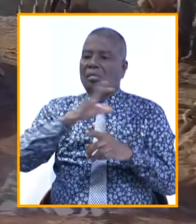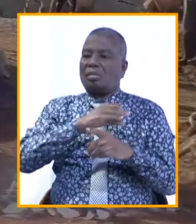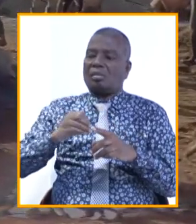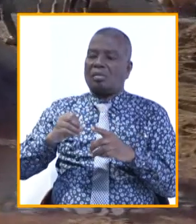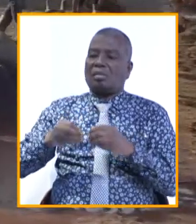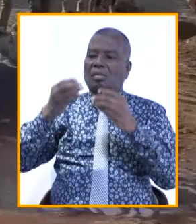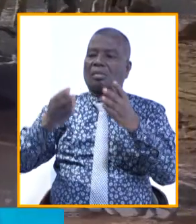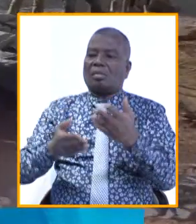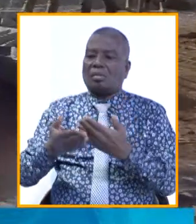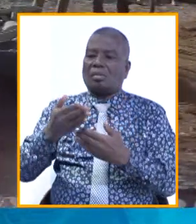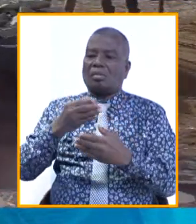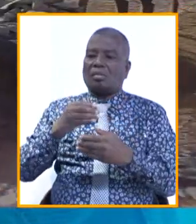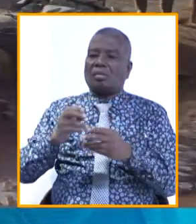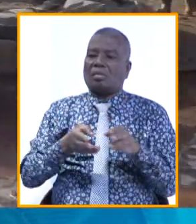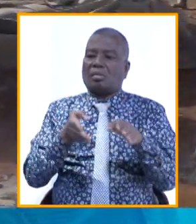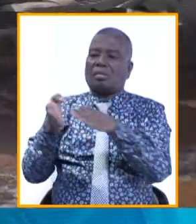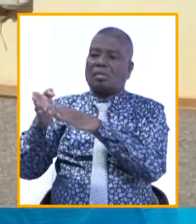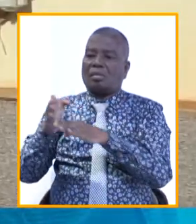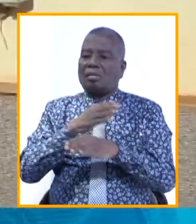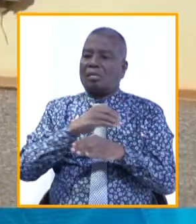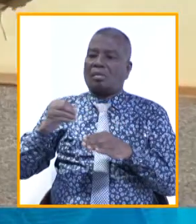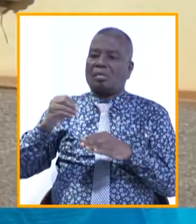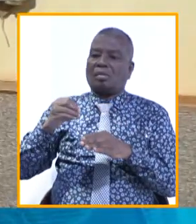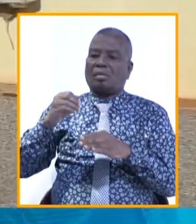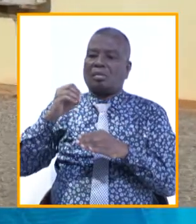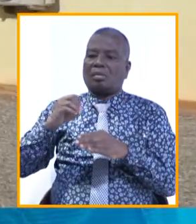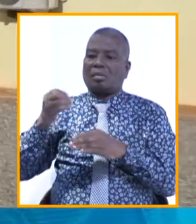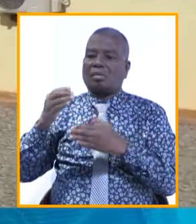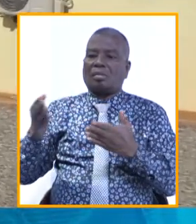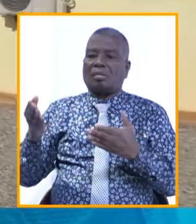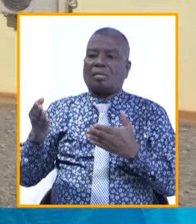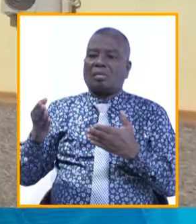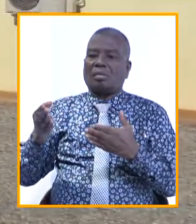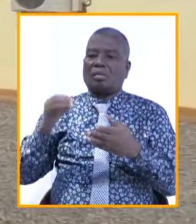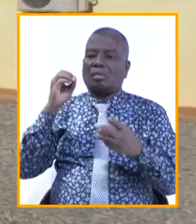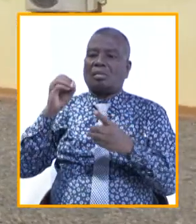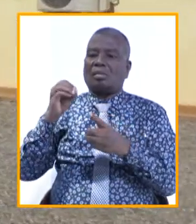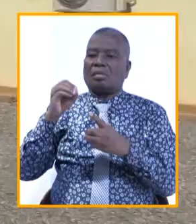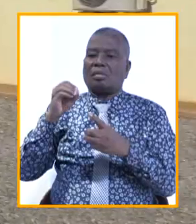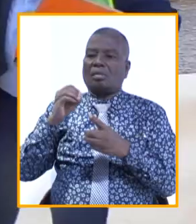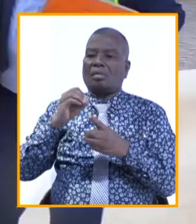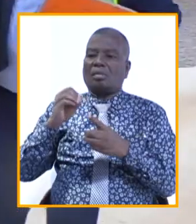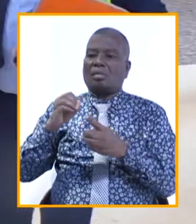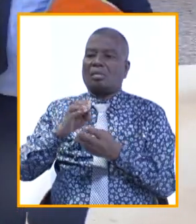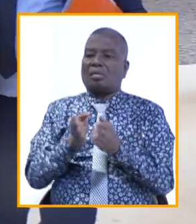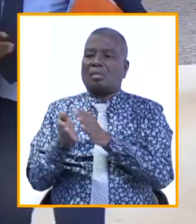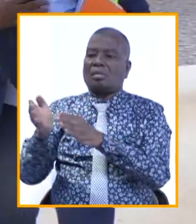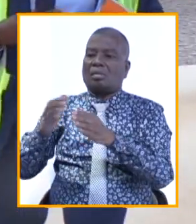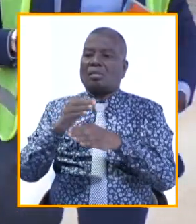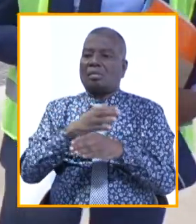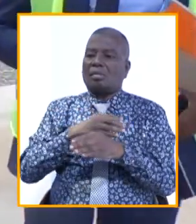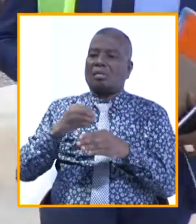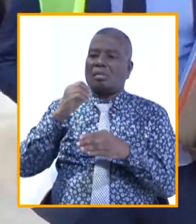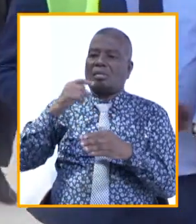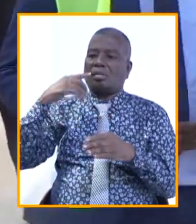réseau ferroviaire et la route, le port sec de Ferkessé-Dougou va réduire et optimiser les circuits d'approvisionnement.